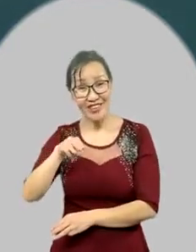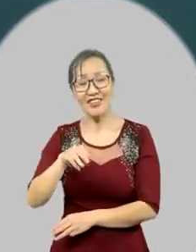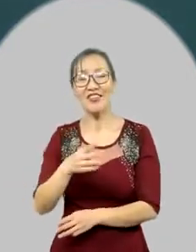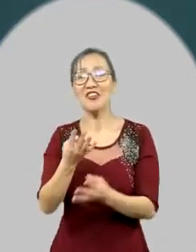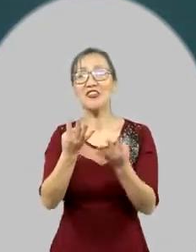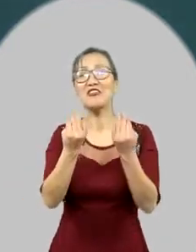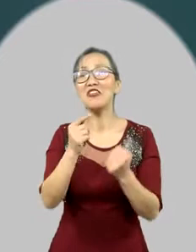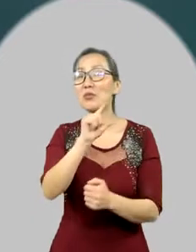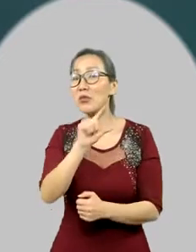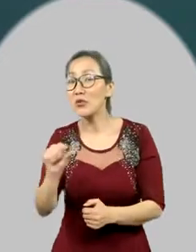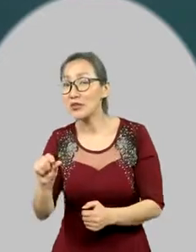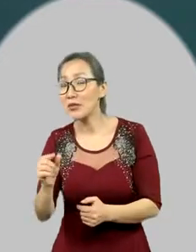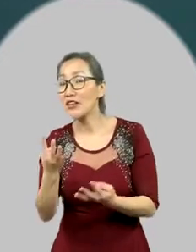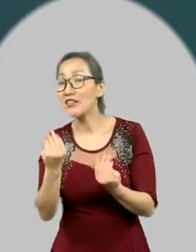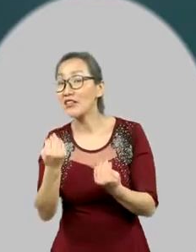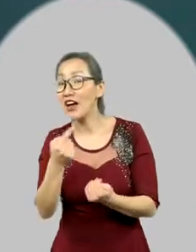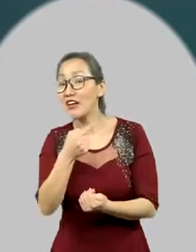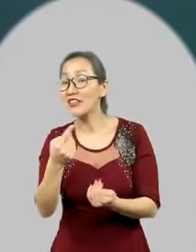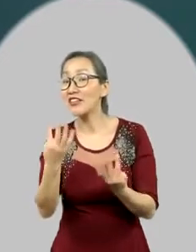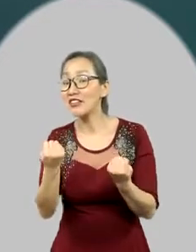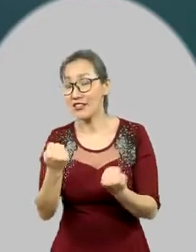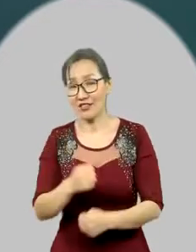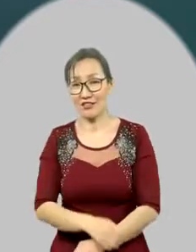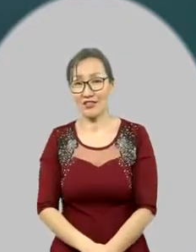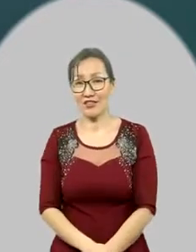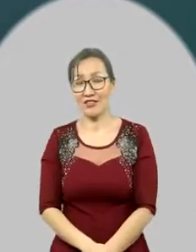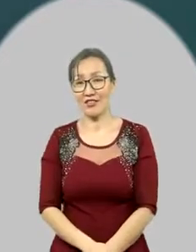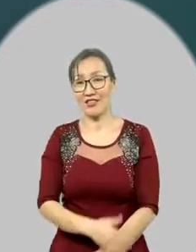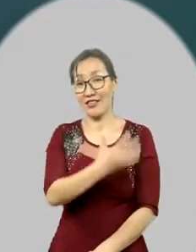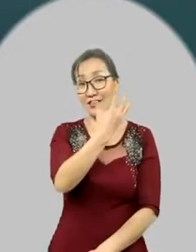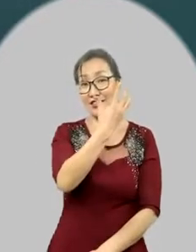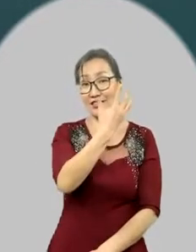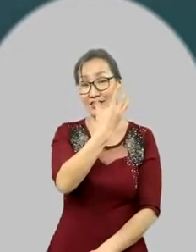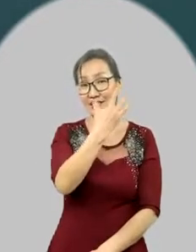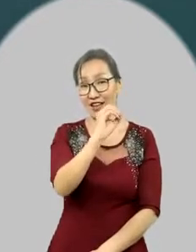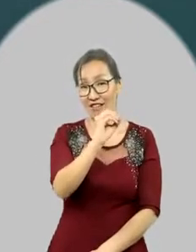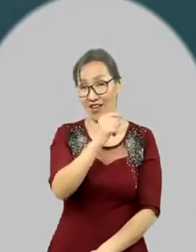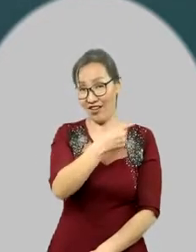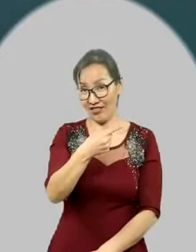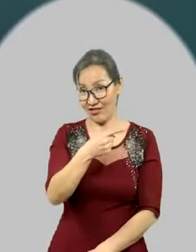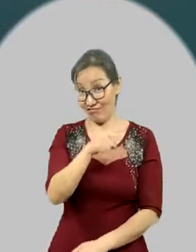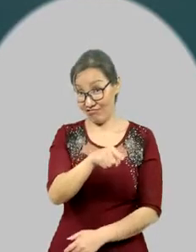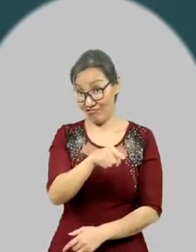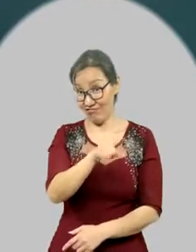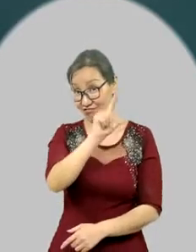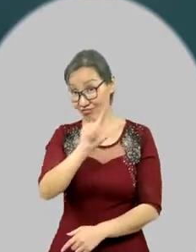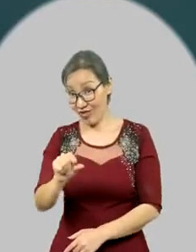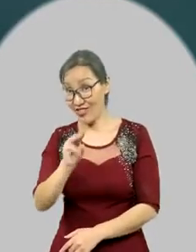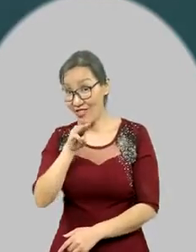буураад байна вэ гэдгийг харъя. За энд 50-аар буурсан байна.